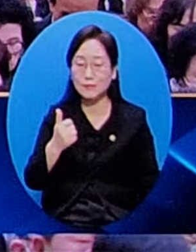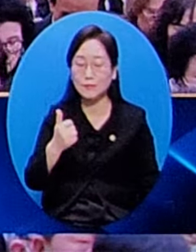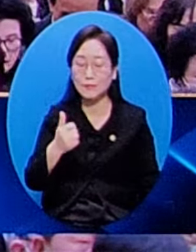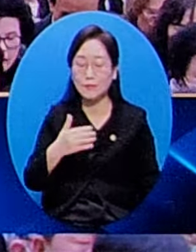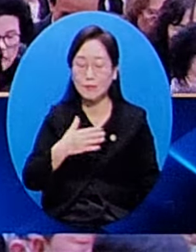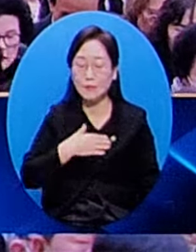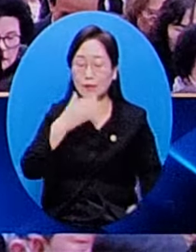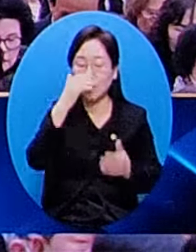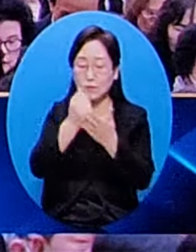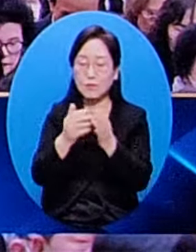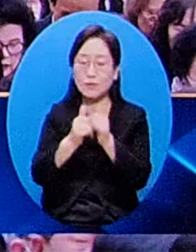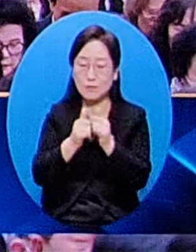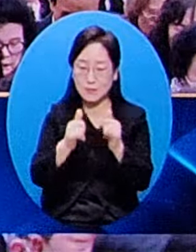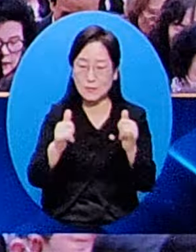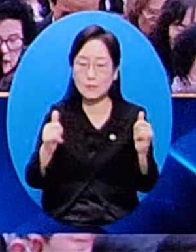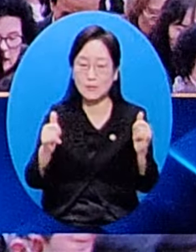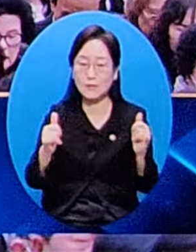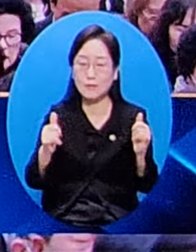저는 죄인입니다.